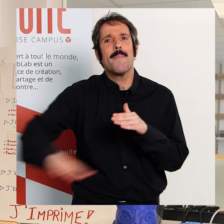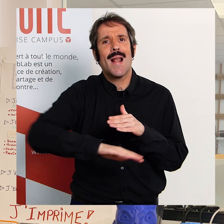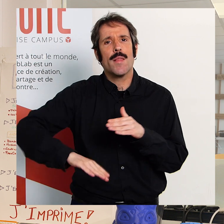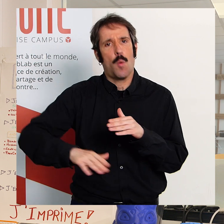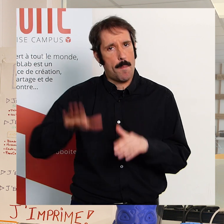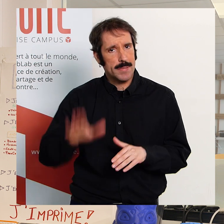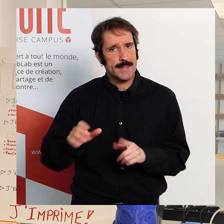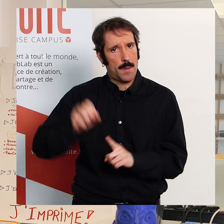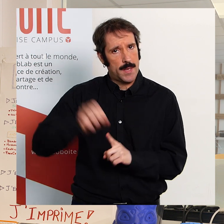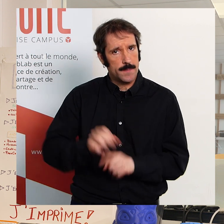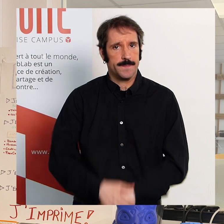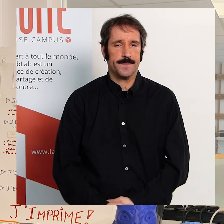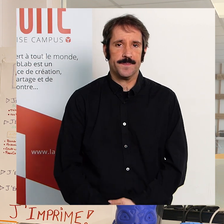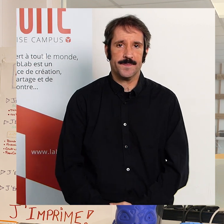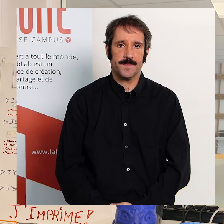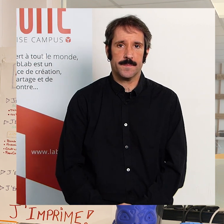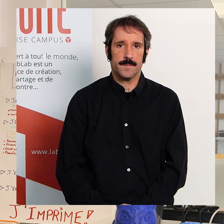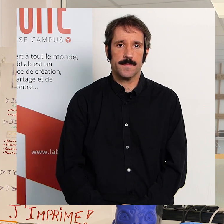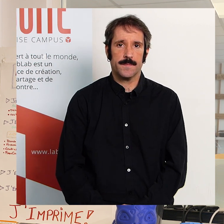température du plateau de l'imprimante.